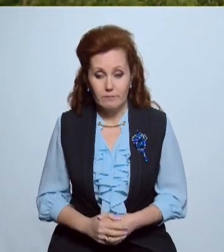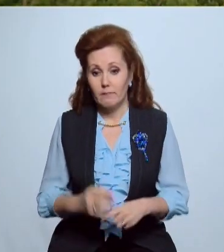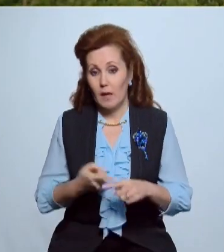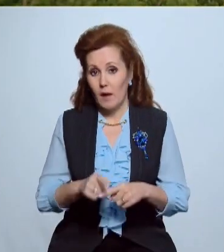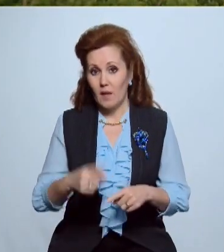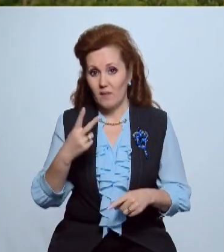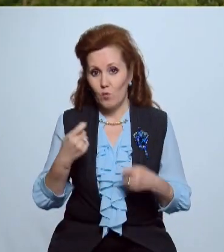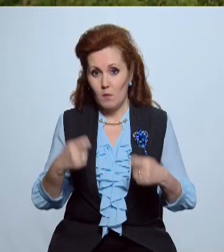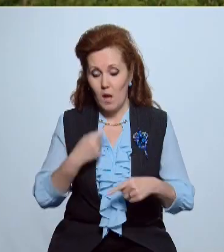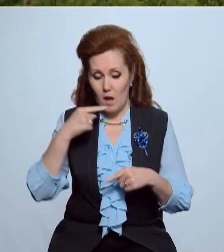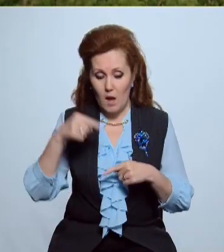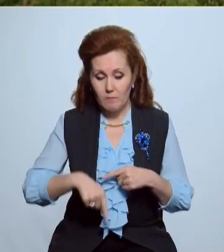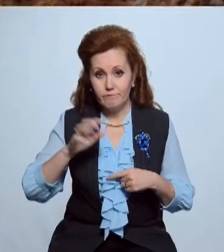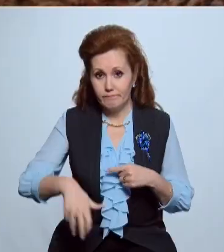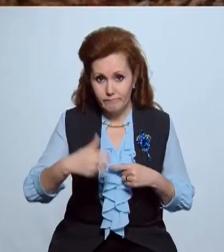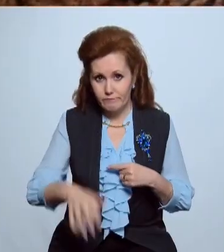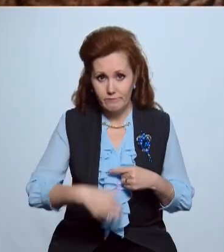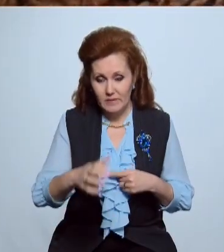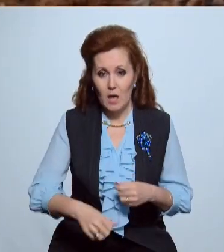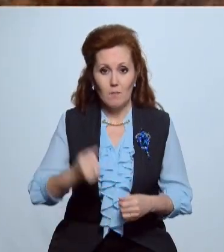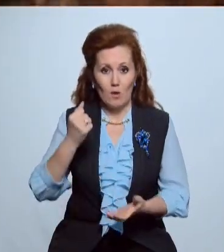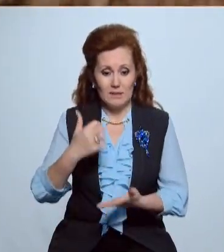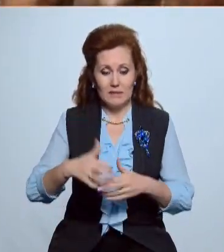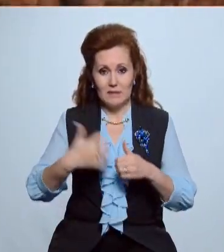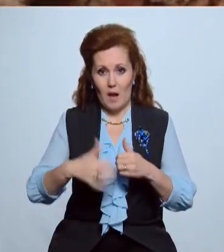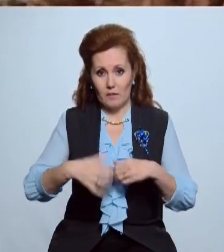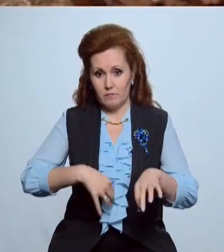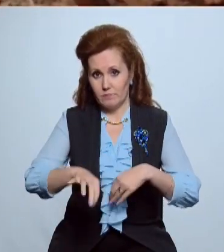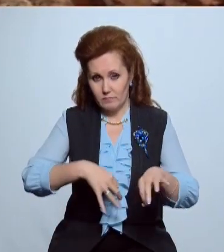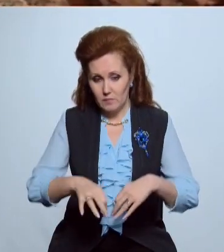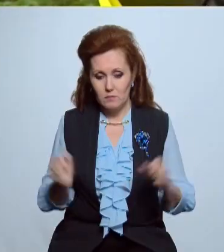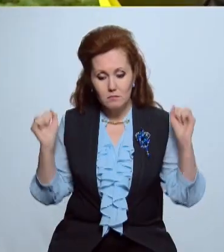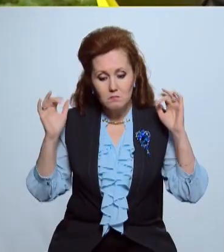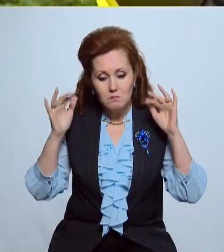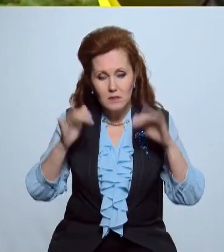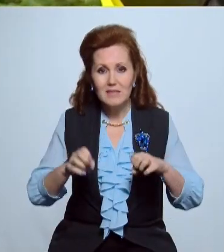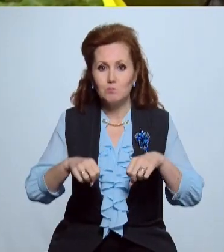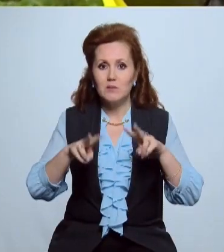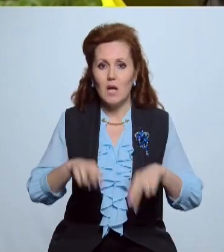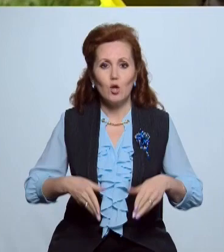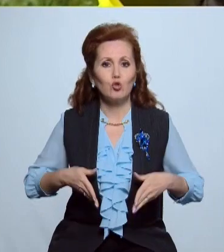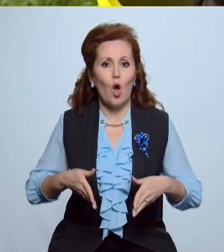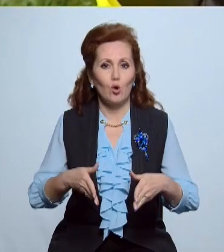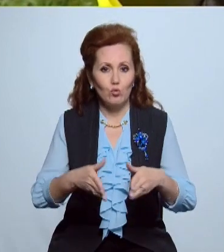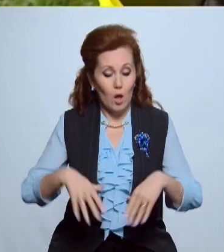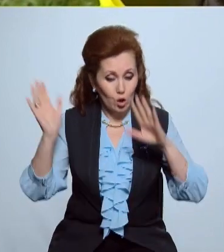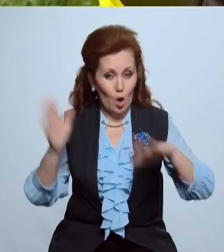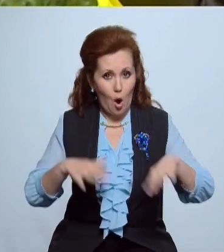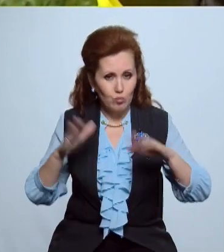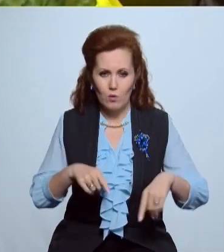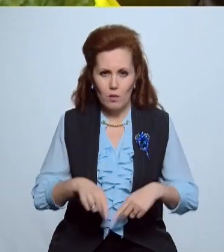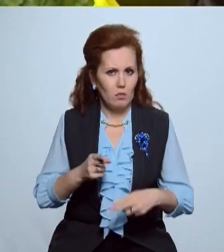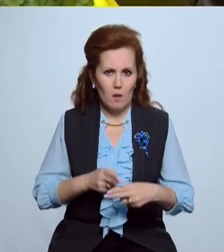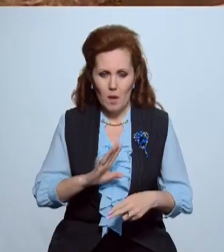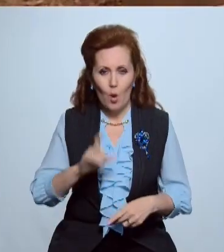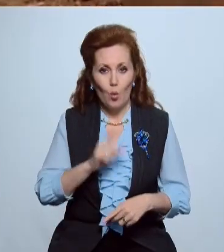Эта двухметровая яма, вырытая экскаватором прямо посреди грунтовой автотрассы, собрала вокруг себя десятки специалистов-дорожников. Проливной дождь им не